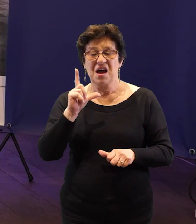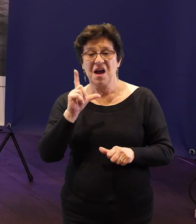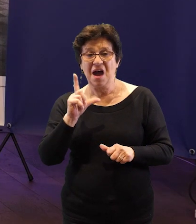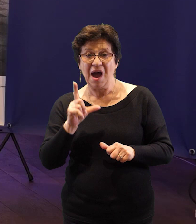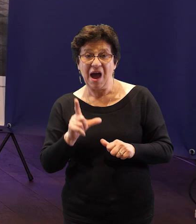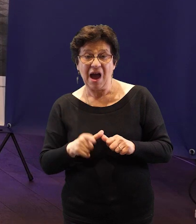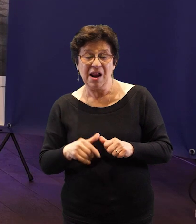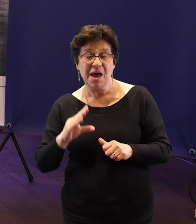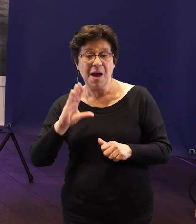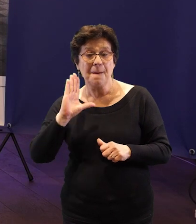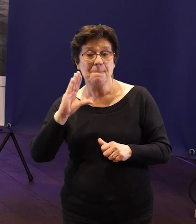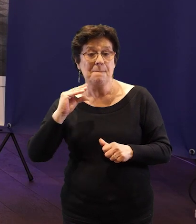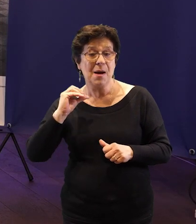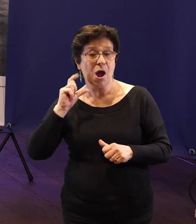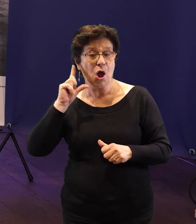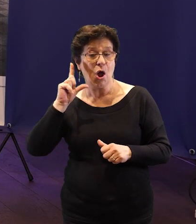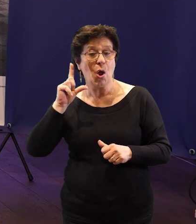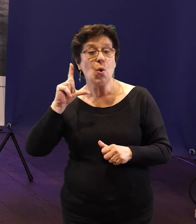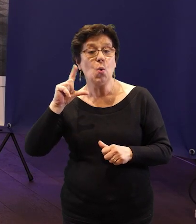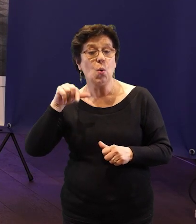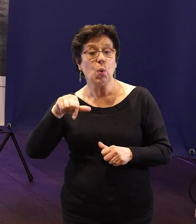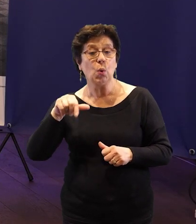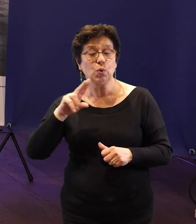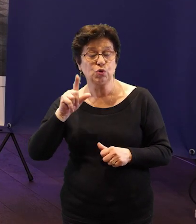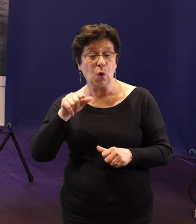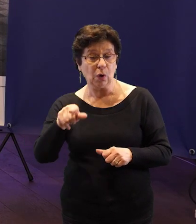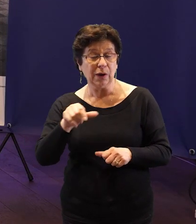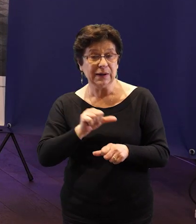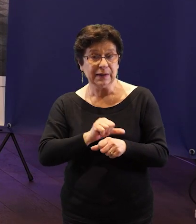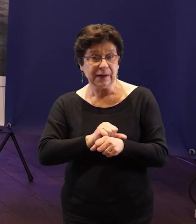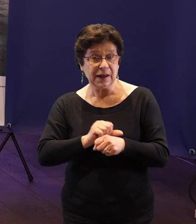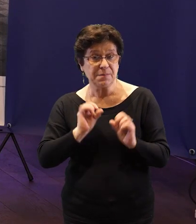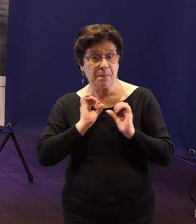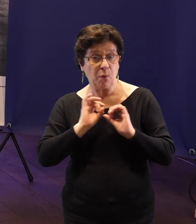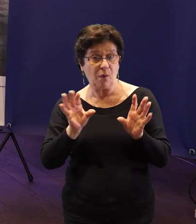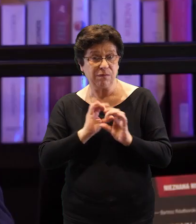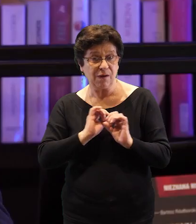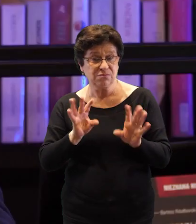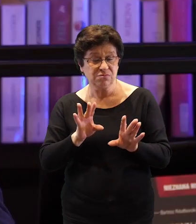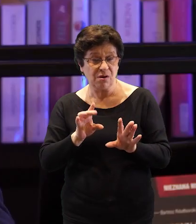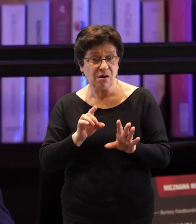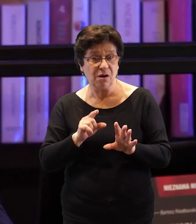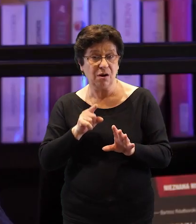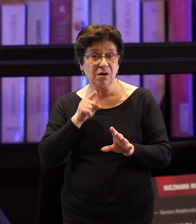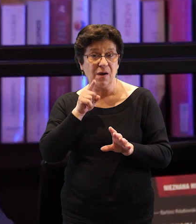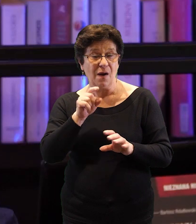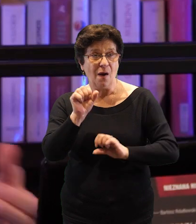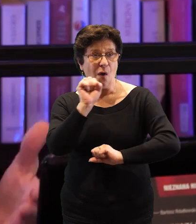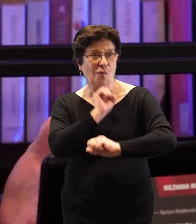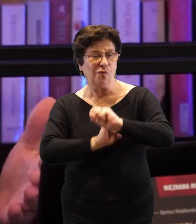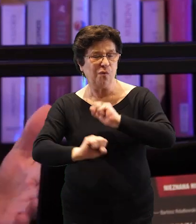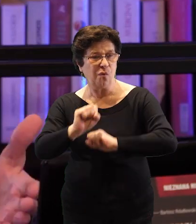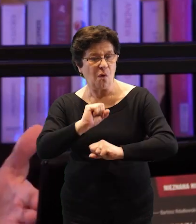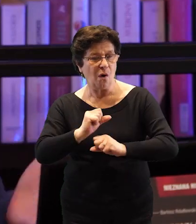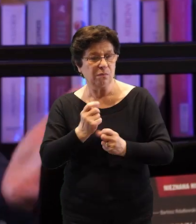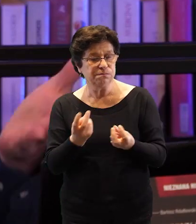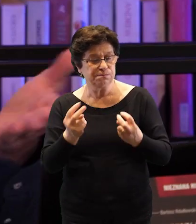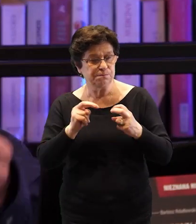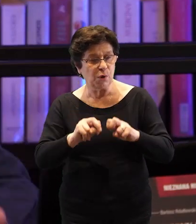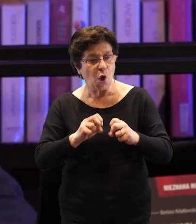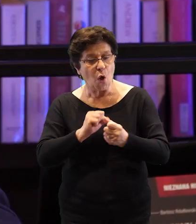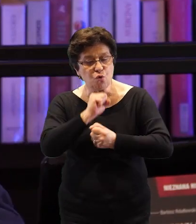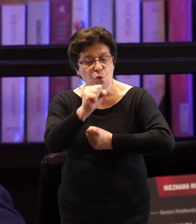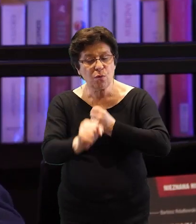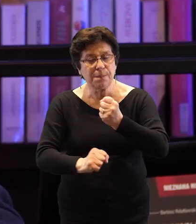Giuseppe Belluso znana postać, profesor od Turbin we Włoszech, niezwykle